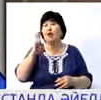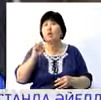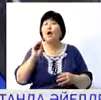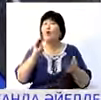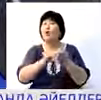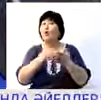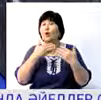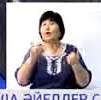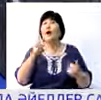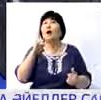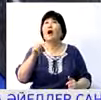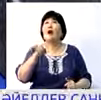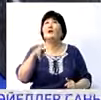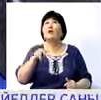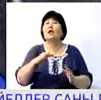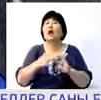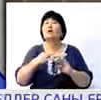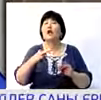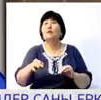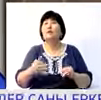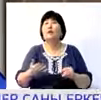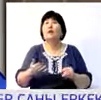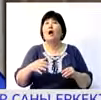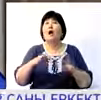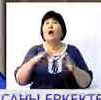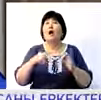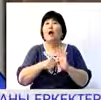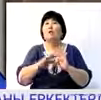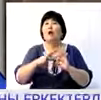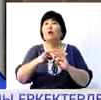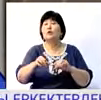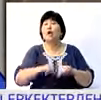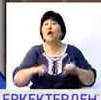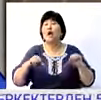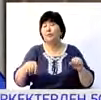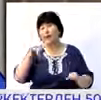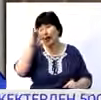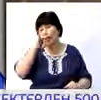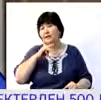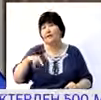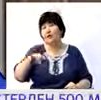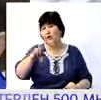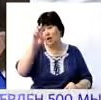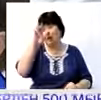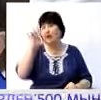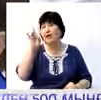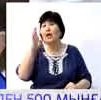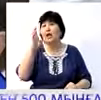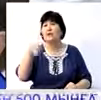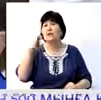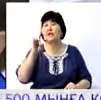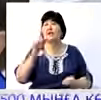орналастырылмаған. Қазалы ауданы бойынша Алға ауылдық округі әкім аппаратында Қазақстан Республикасының мемлекеттік рәміздері